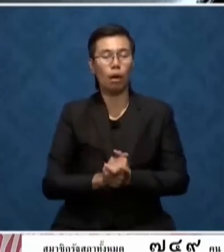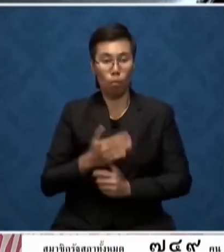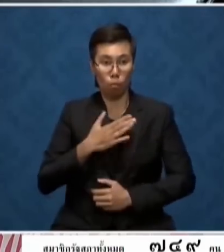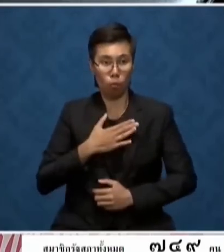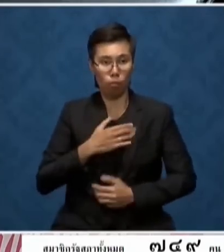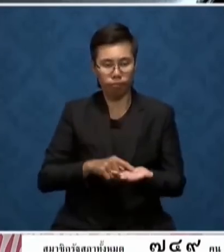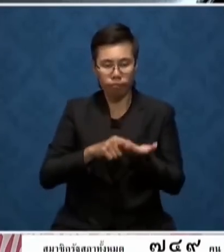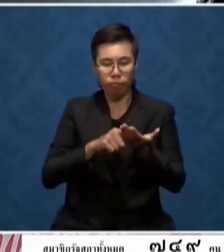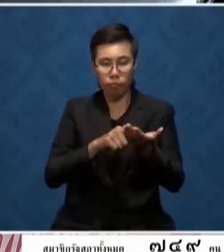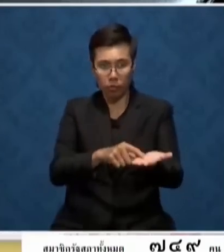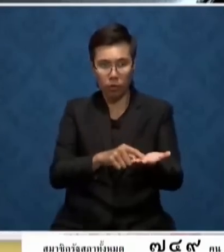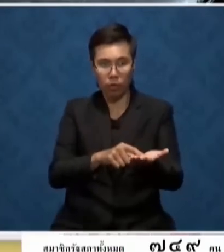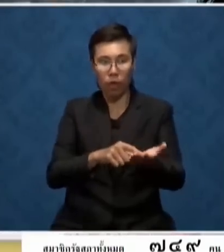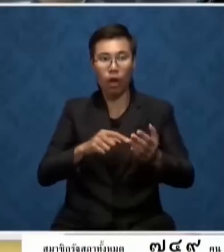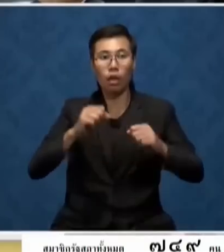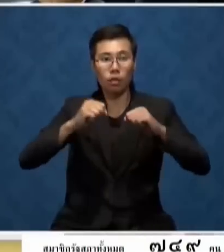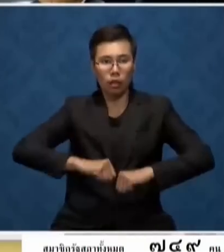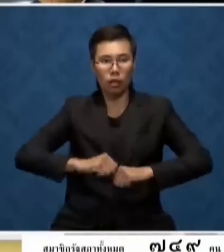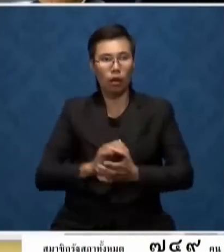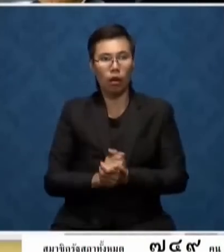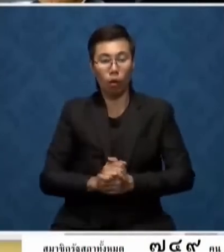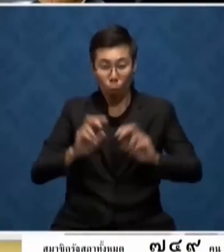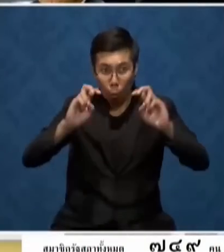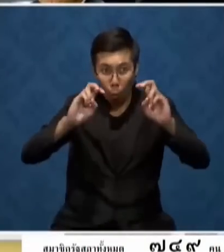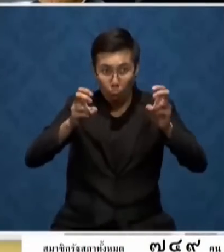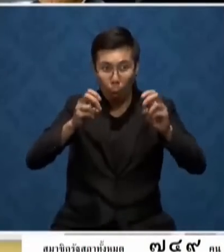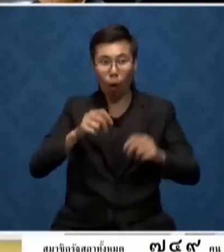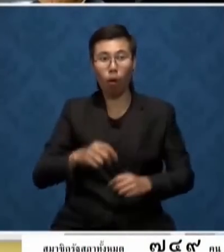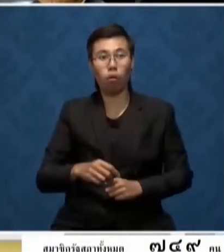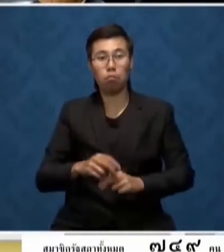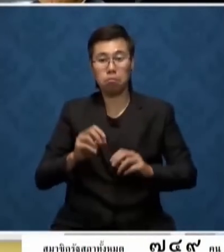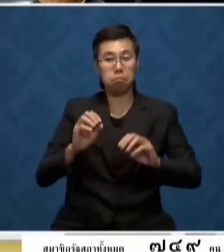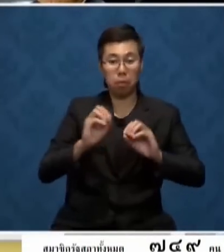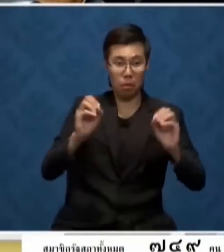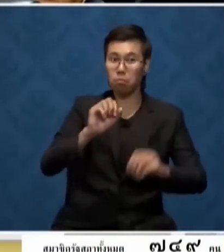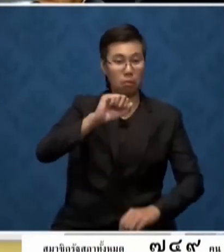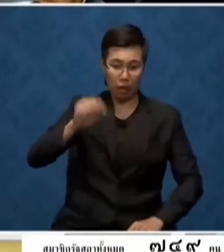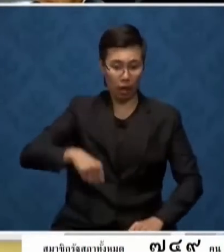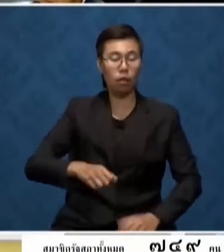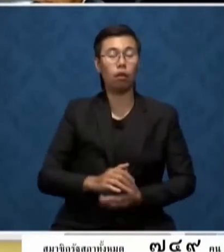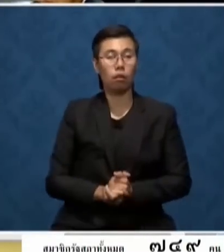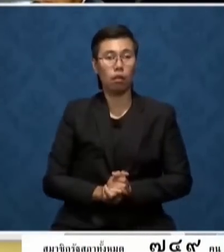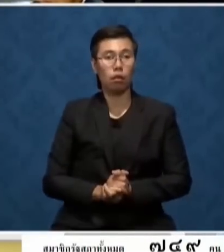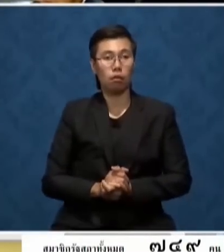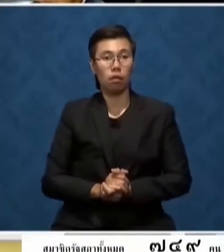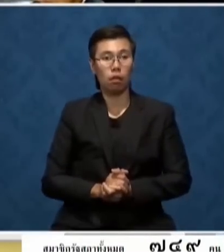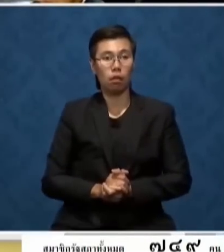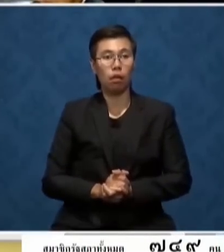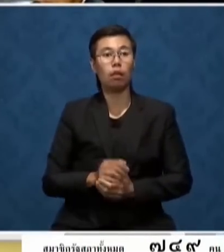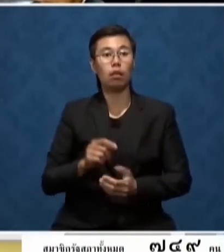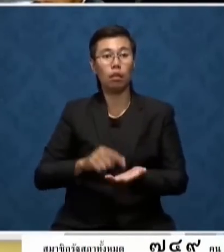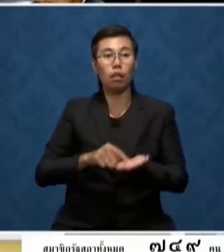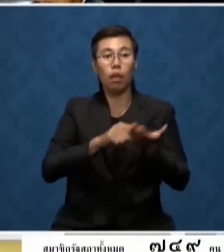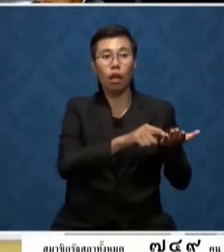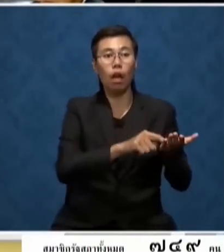สอนญัตติเนี่ยนะครับไม่ใช่เป็นเรื่องที่ไม่มีหลักการนะครับท่านประธานคือการที่ท่านเสนอเสมอว่าญัตติที่